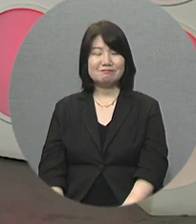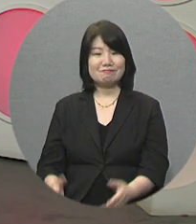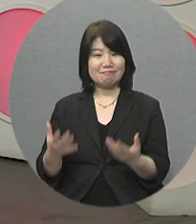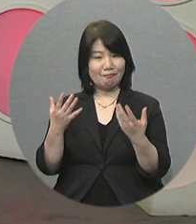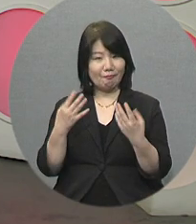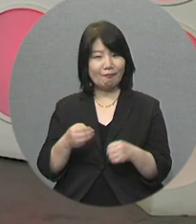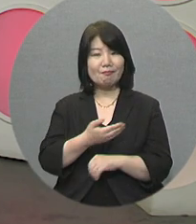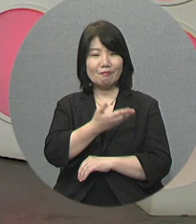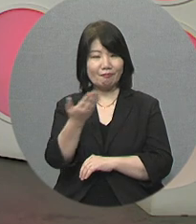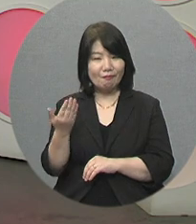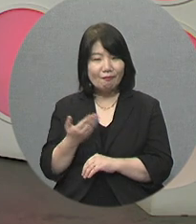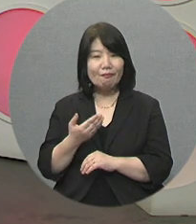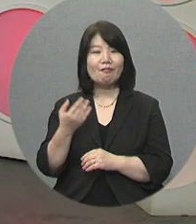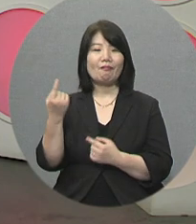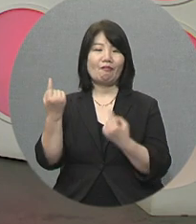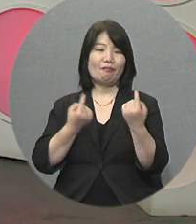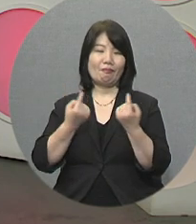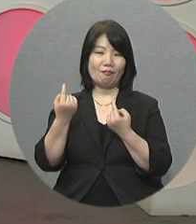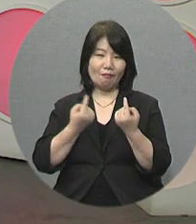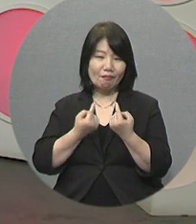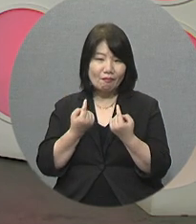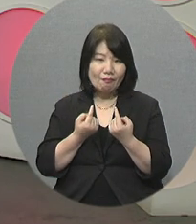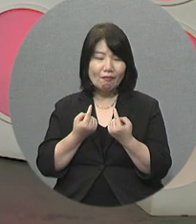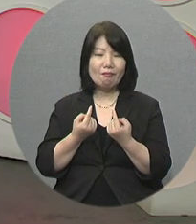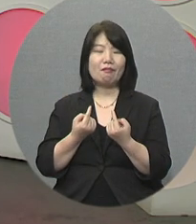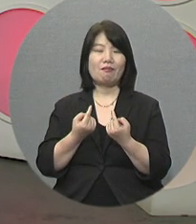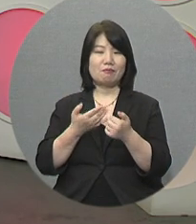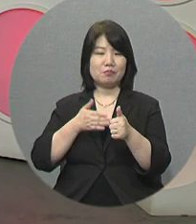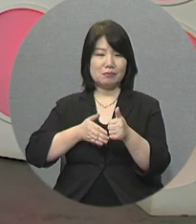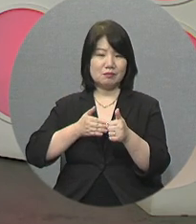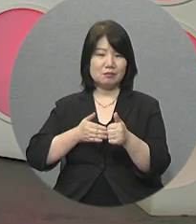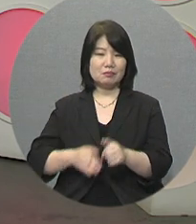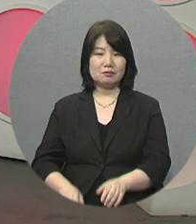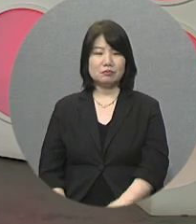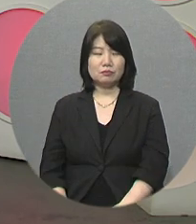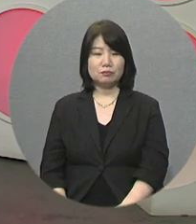많은 분들 저희 복지 TV로 감동 사연 보내주시기 바랍니다. 네.